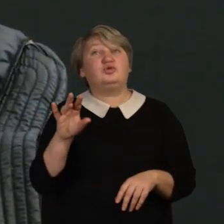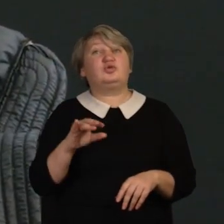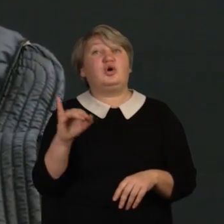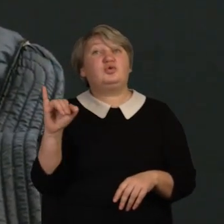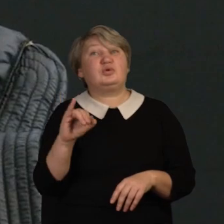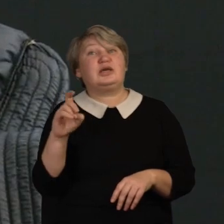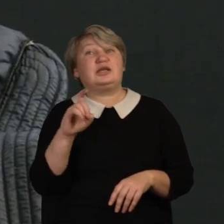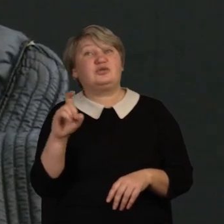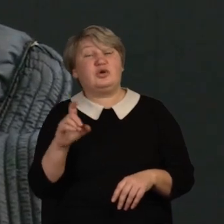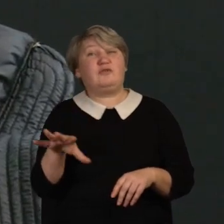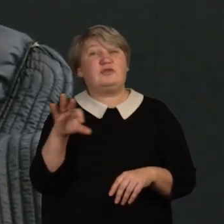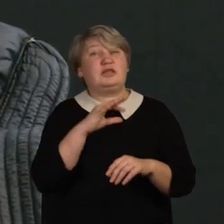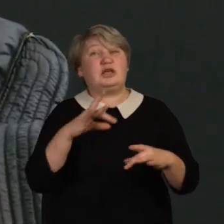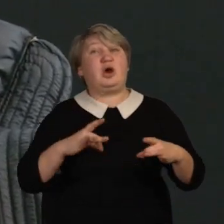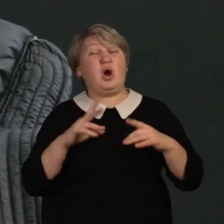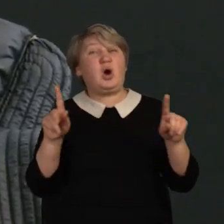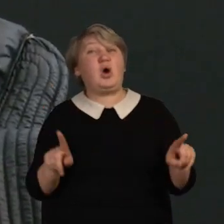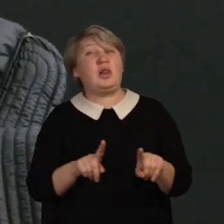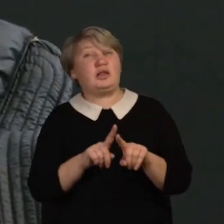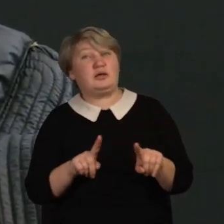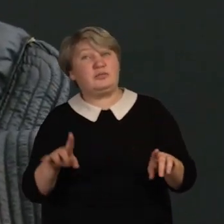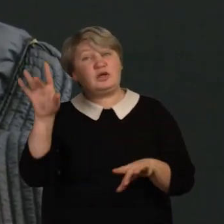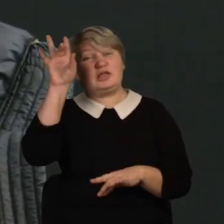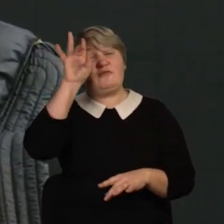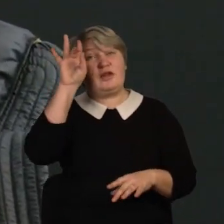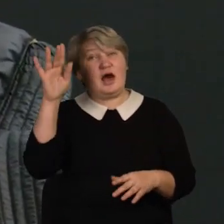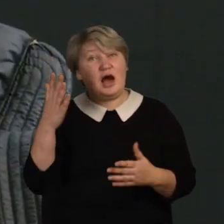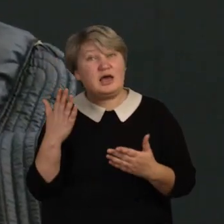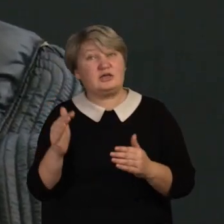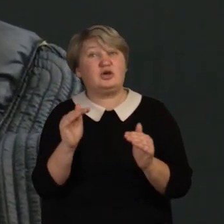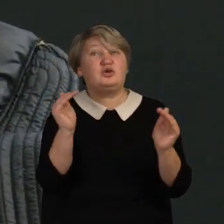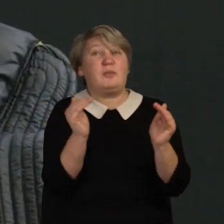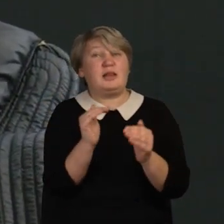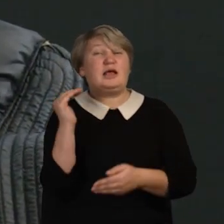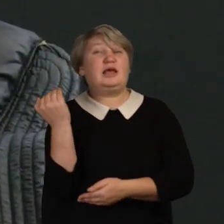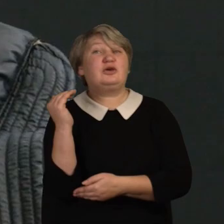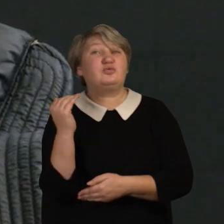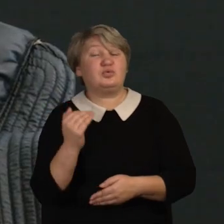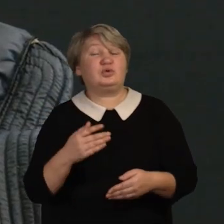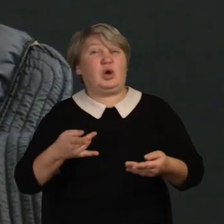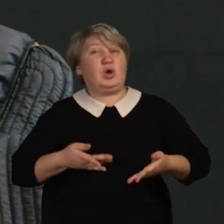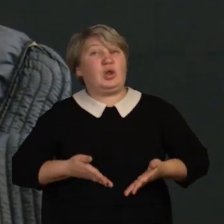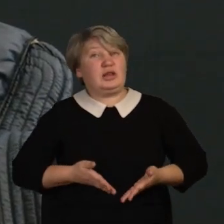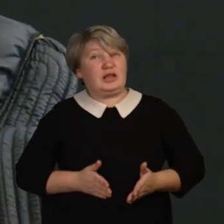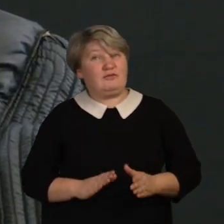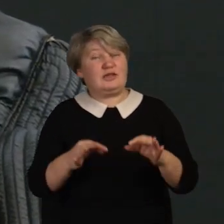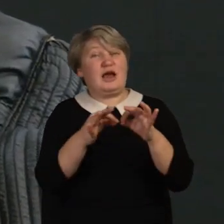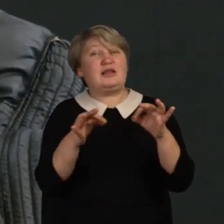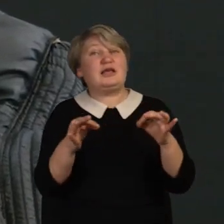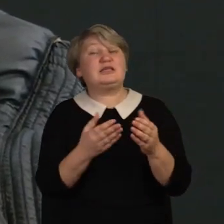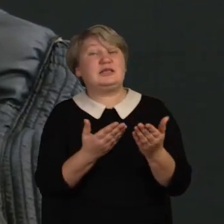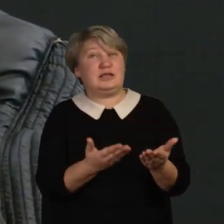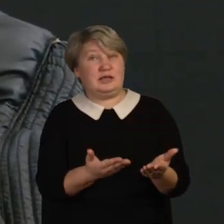колядках співається, прославляється, що маленький Ісусик родився в яслах на сіні.